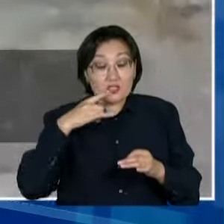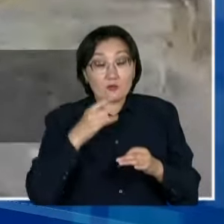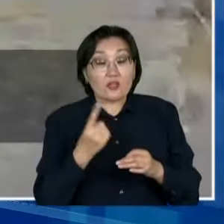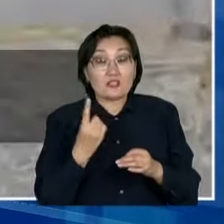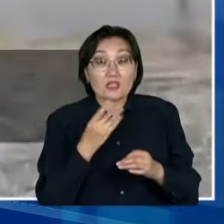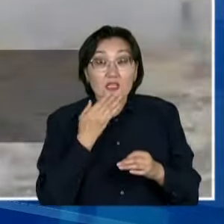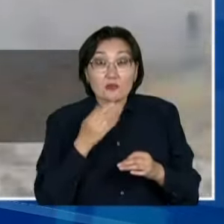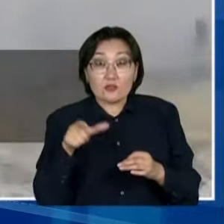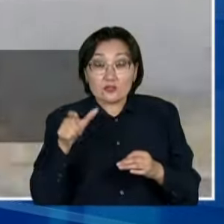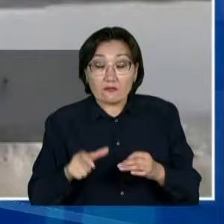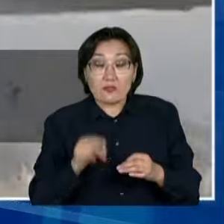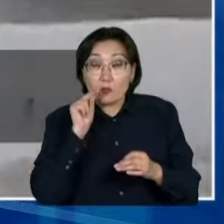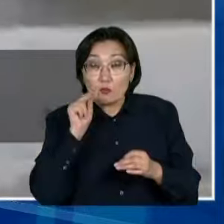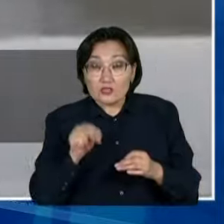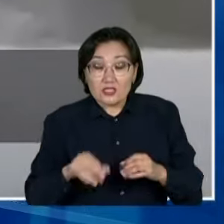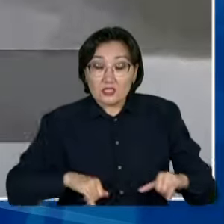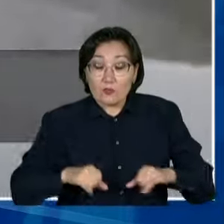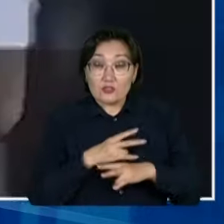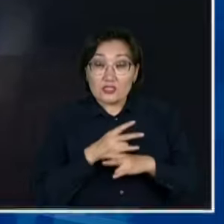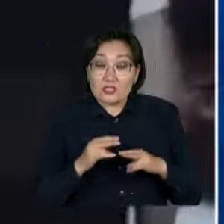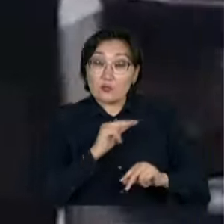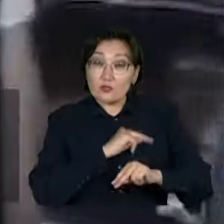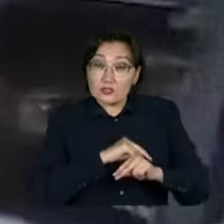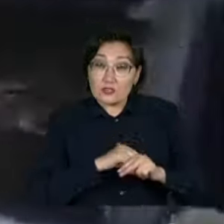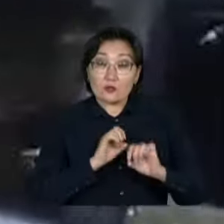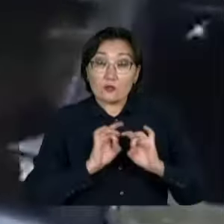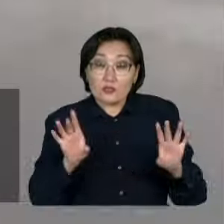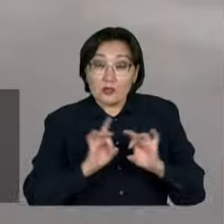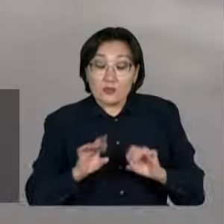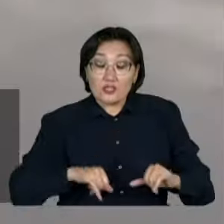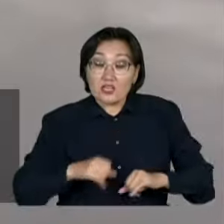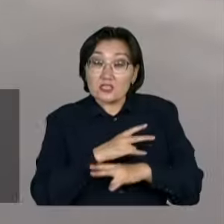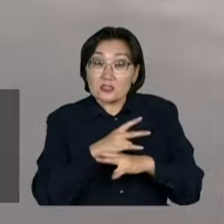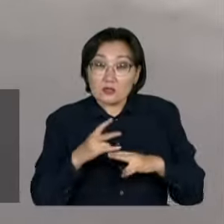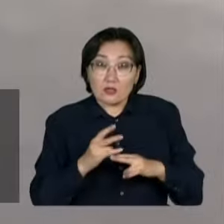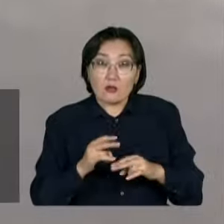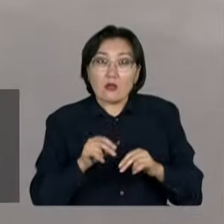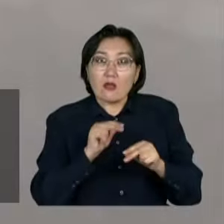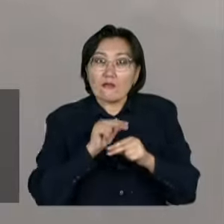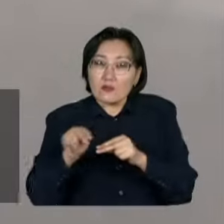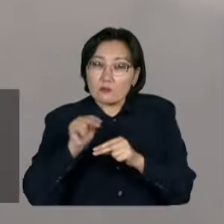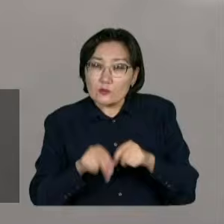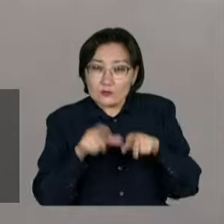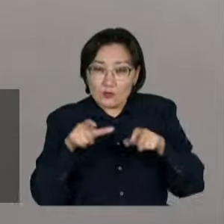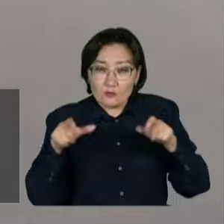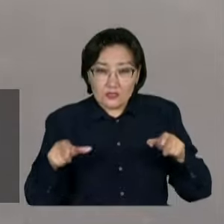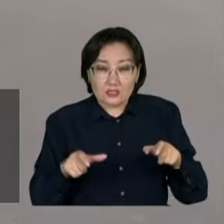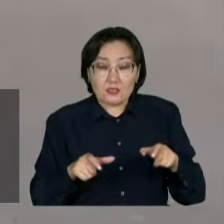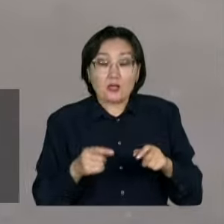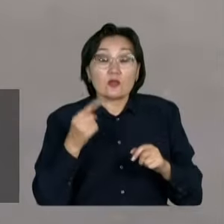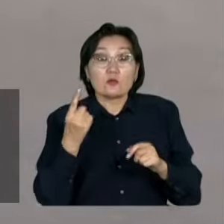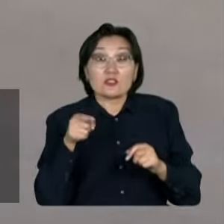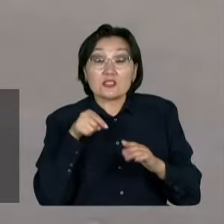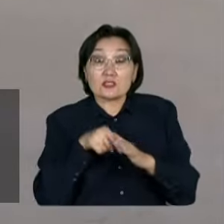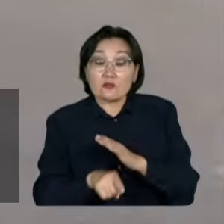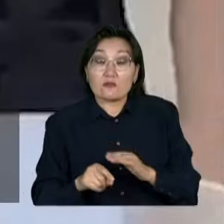1 иностранца подозревают в террористической деятельности, пропаганде терроризма и вербовке людей. Известно, что один из них